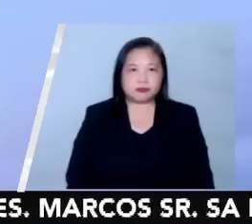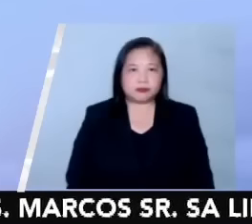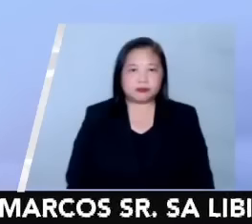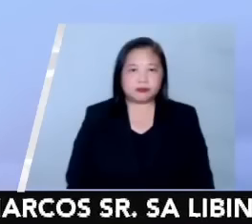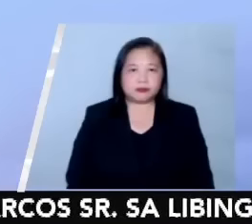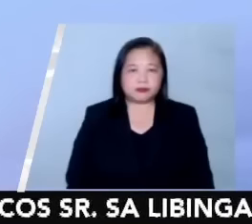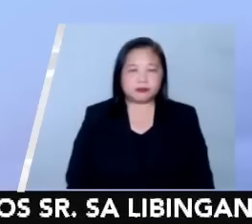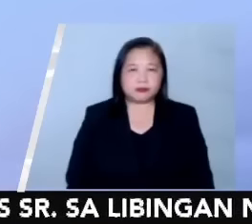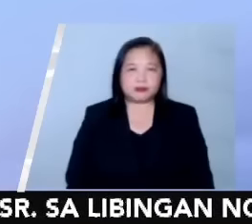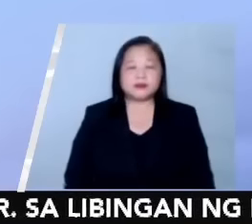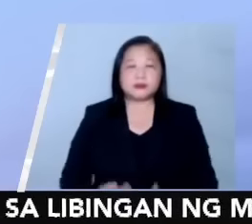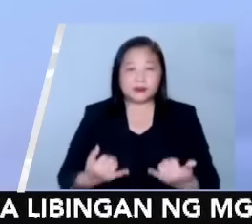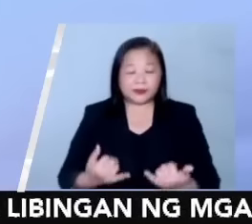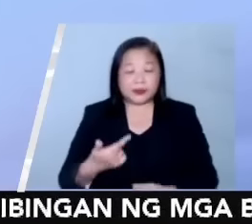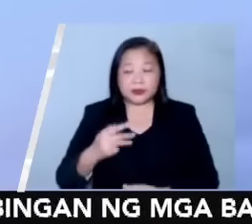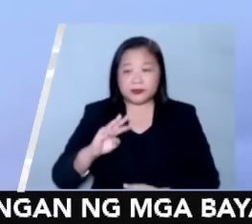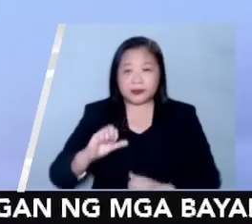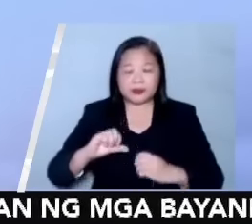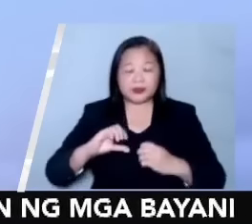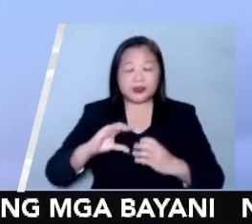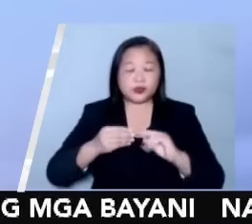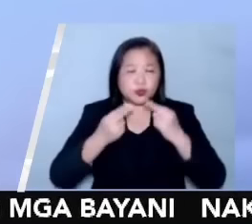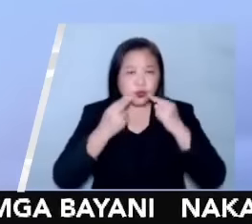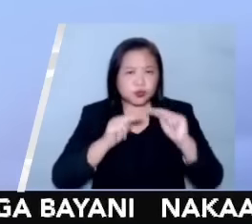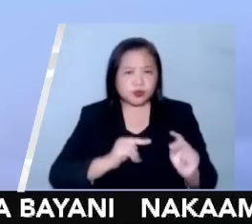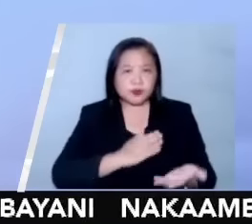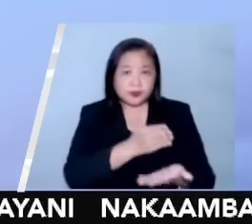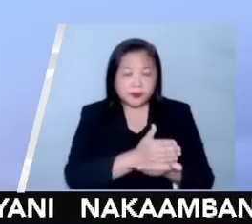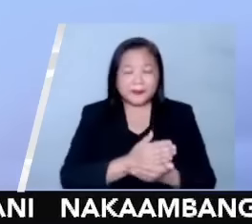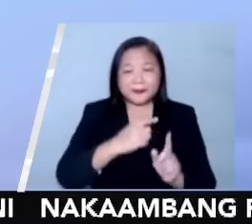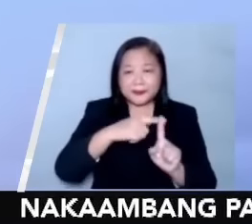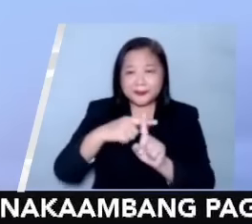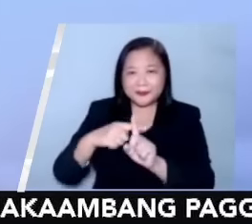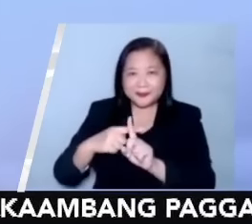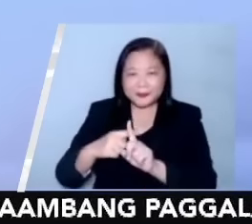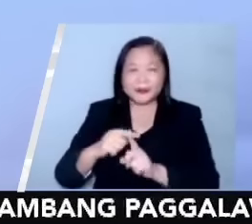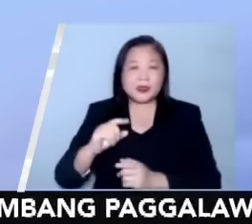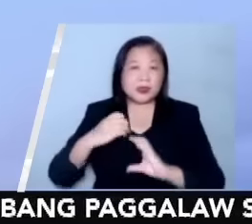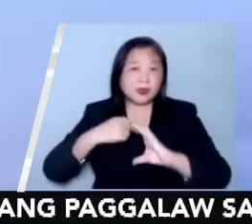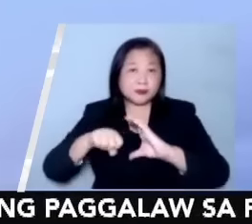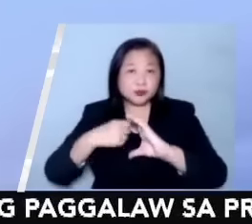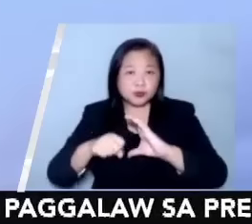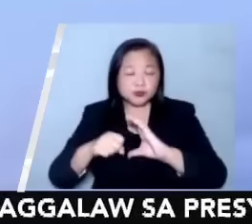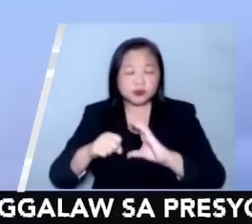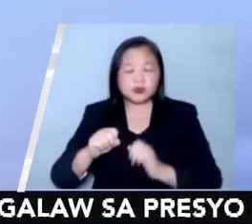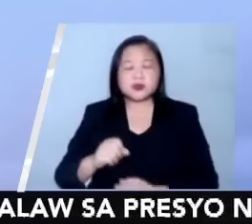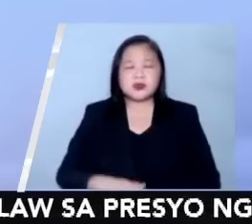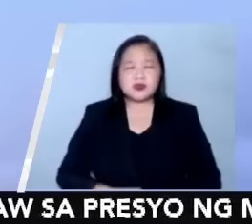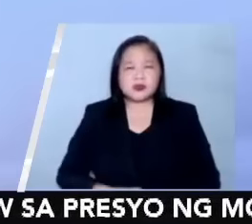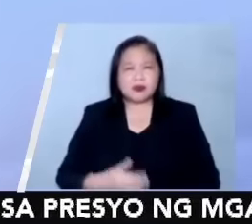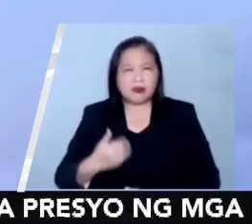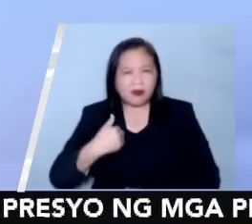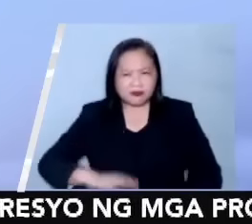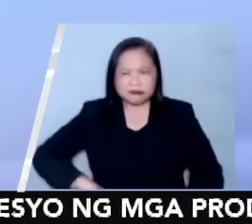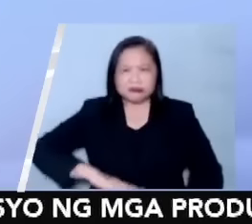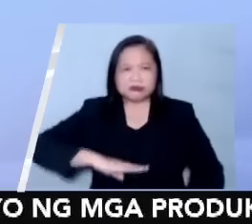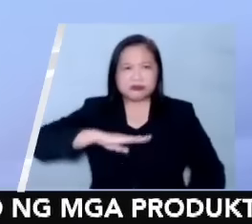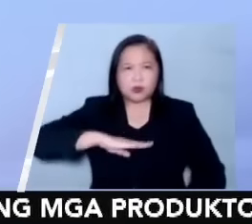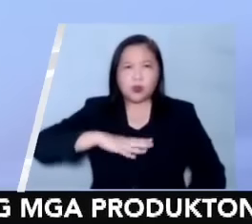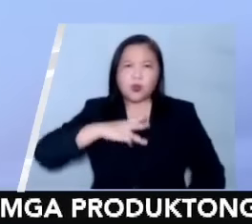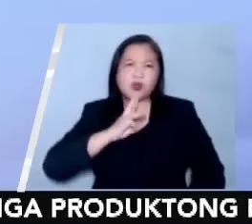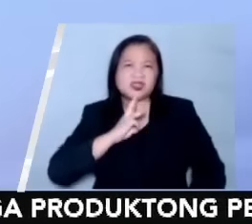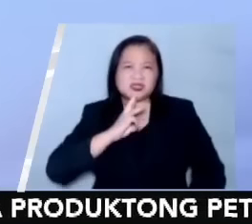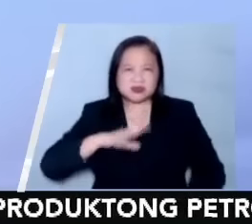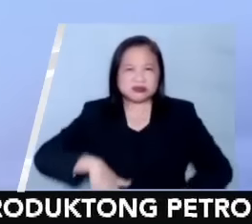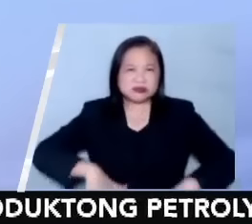Binisita rin ng GMA Integrated News ang Minalabak Cemetery sa Camarines Sur kung saan may bahaging lagpas bewang pa rin ang baha. Ang mainit